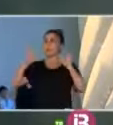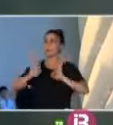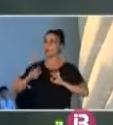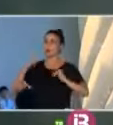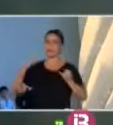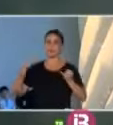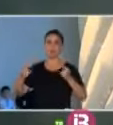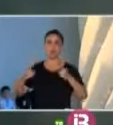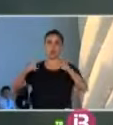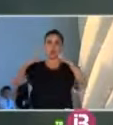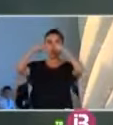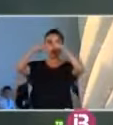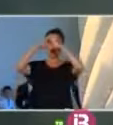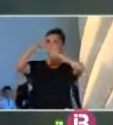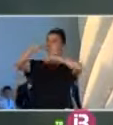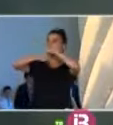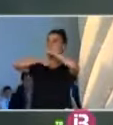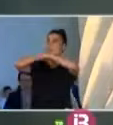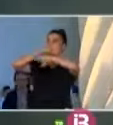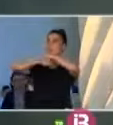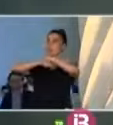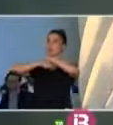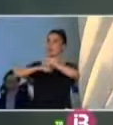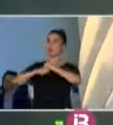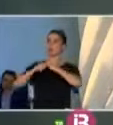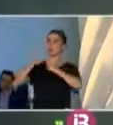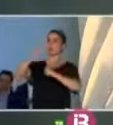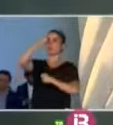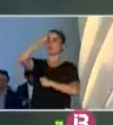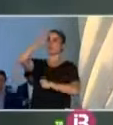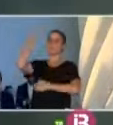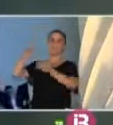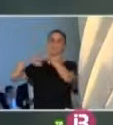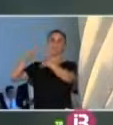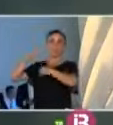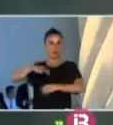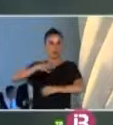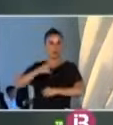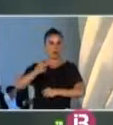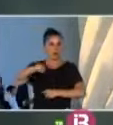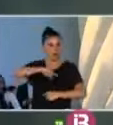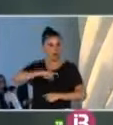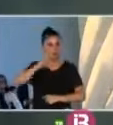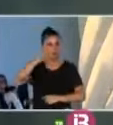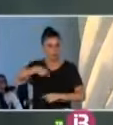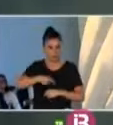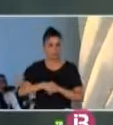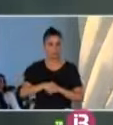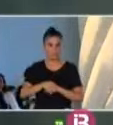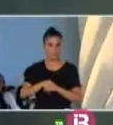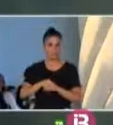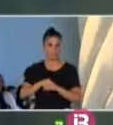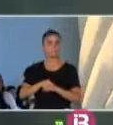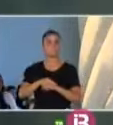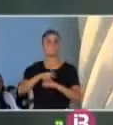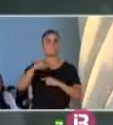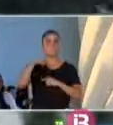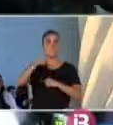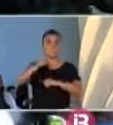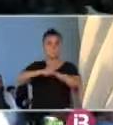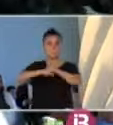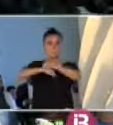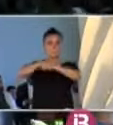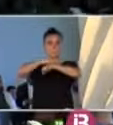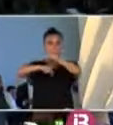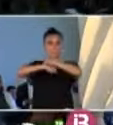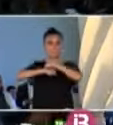llotja les que ens recorden de què som capaços. Són aquestes impressionants columnes les que sostenen una història